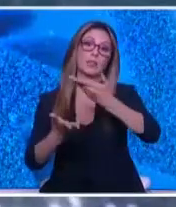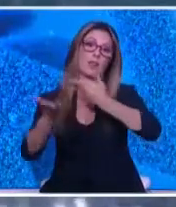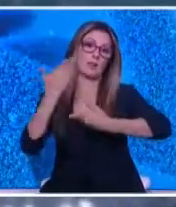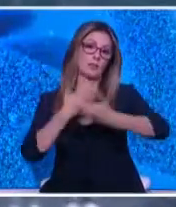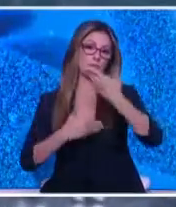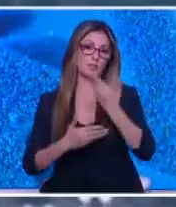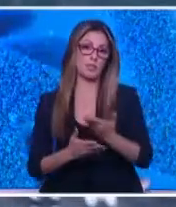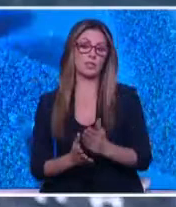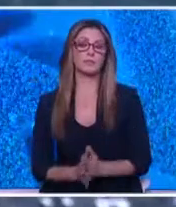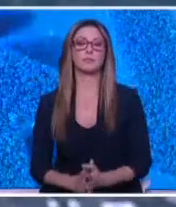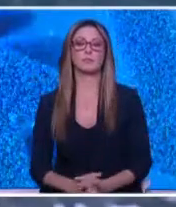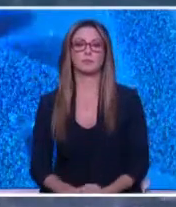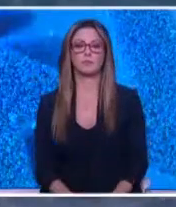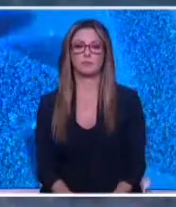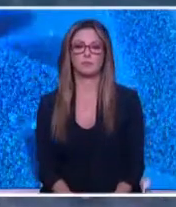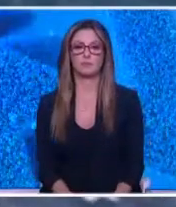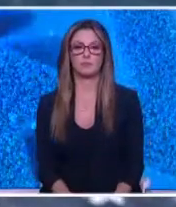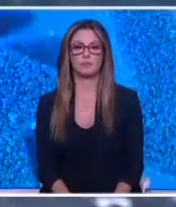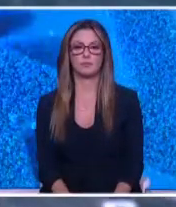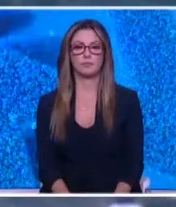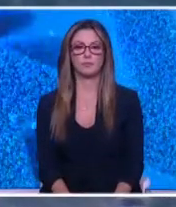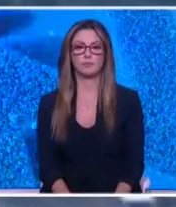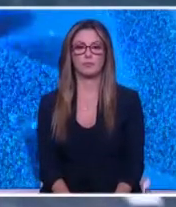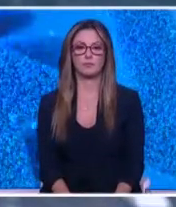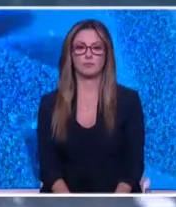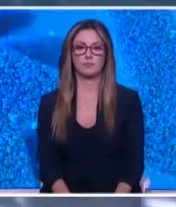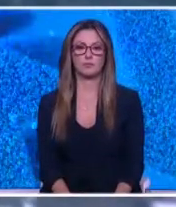aktaracak. Celal, seni dinliyoruz.